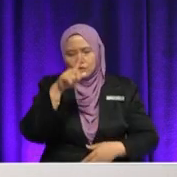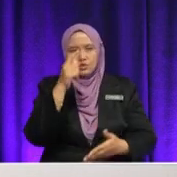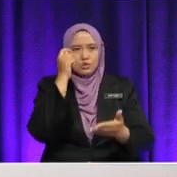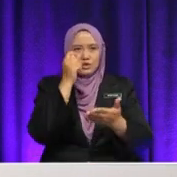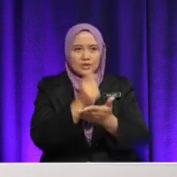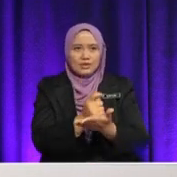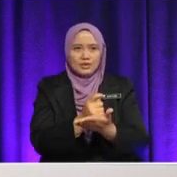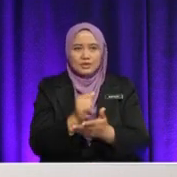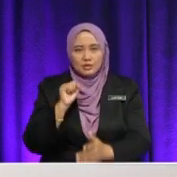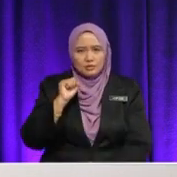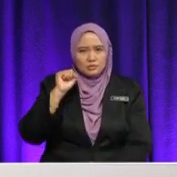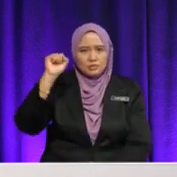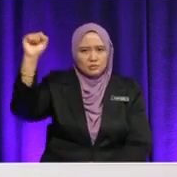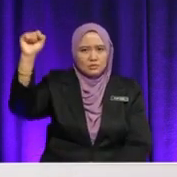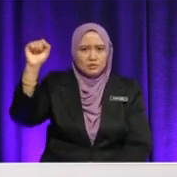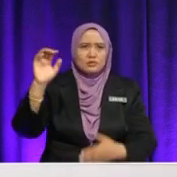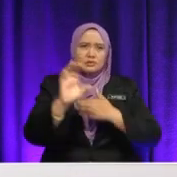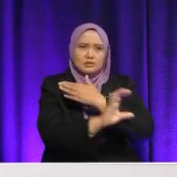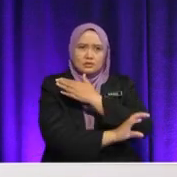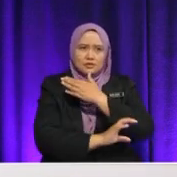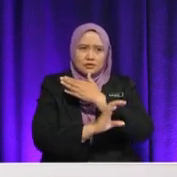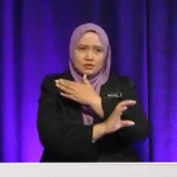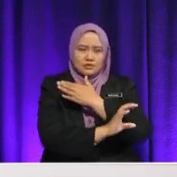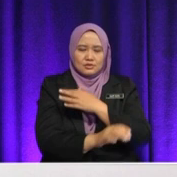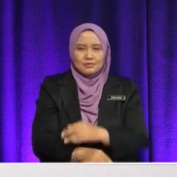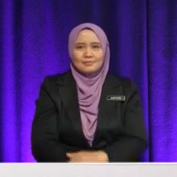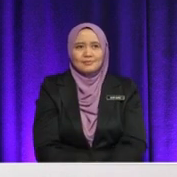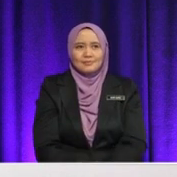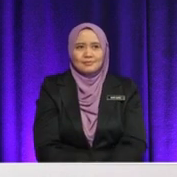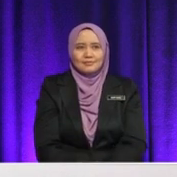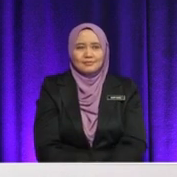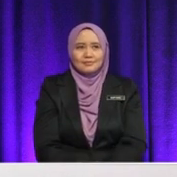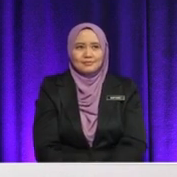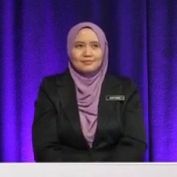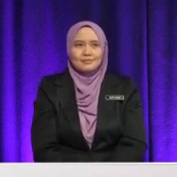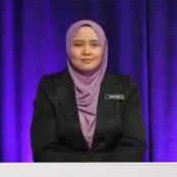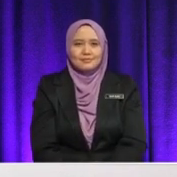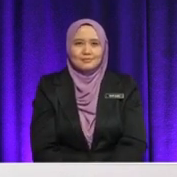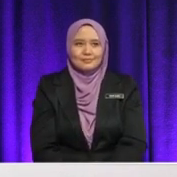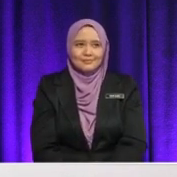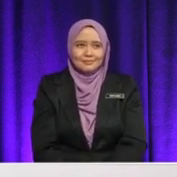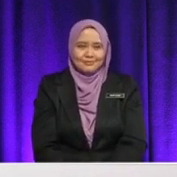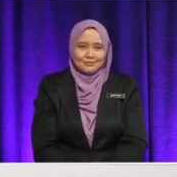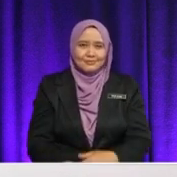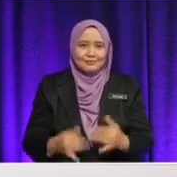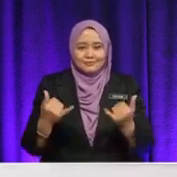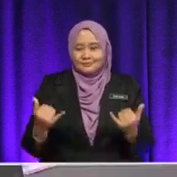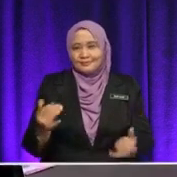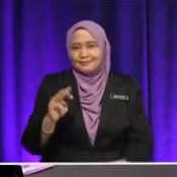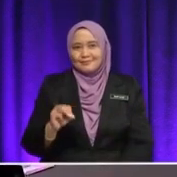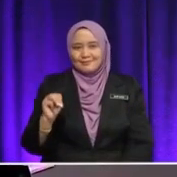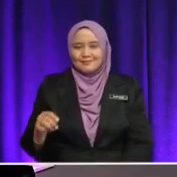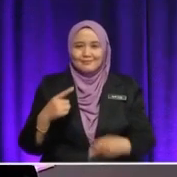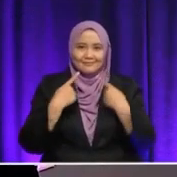sudah dipilih aku ya kematian buat kalau aku males huh tapi soalnya setting gua ajukan kepada yang belakangnya murid itu